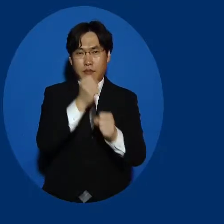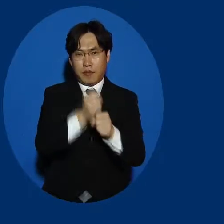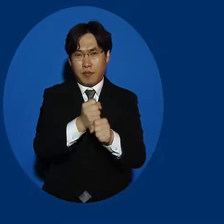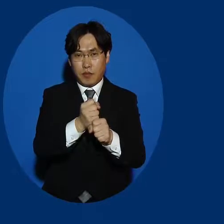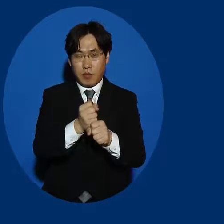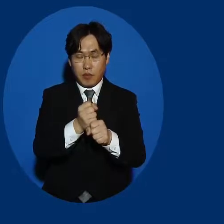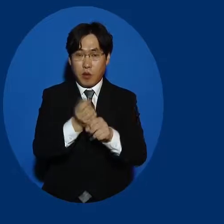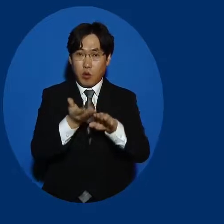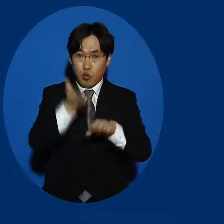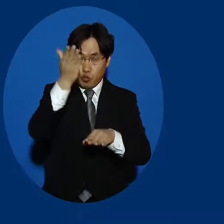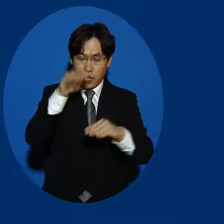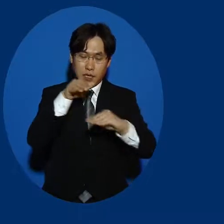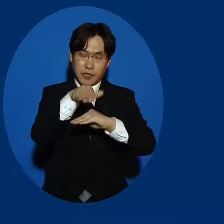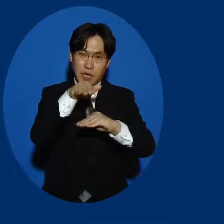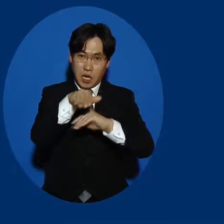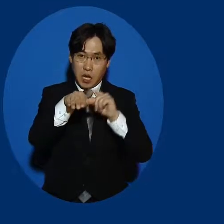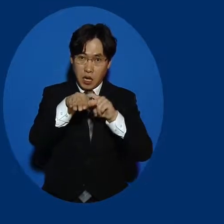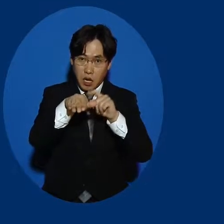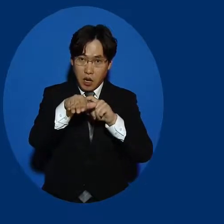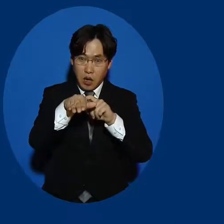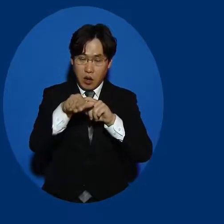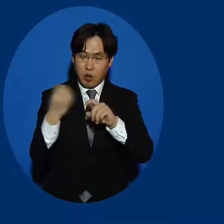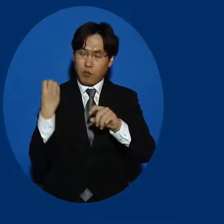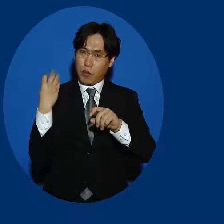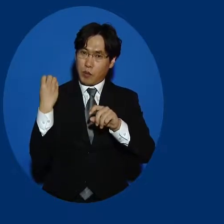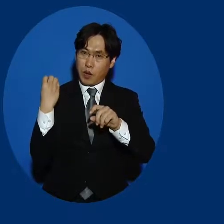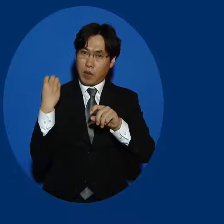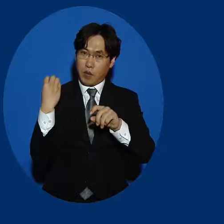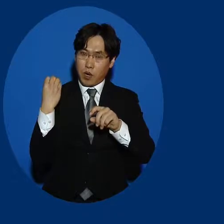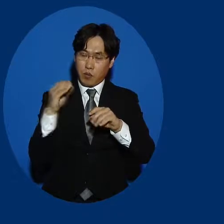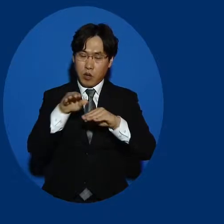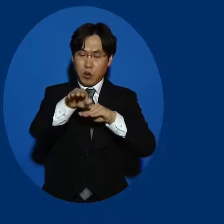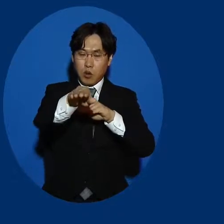위의 그림은 자동차의 후방 센서입니다.